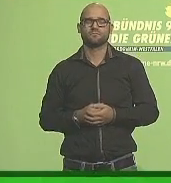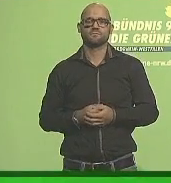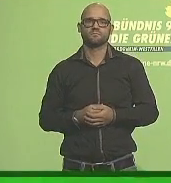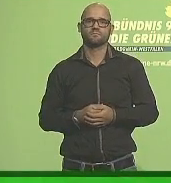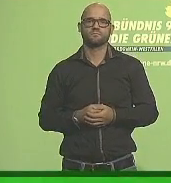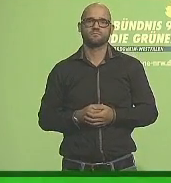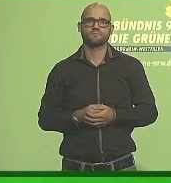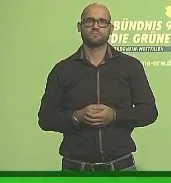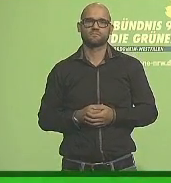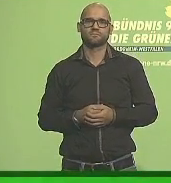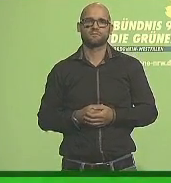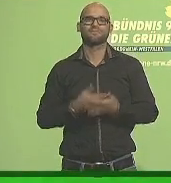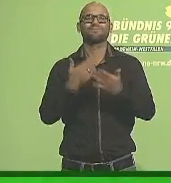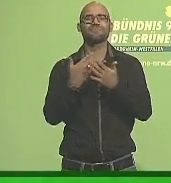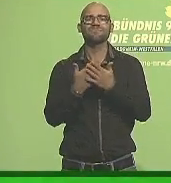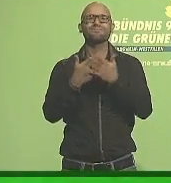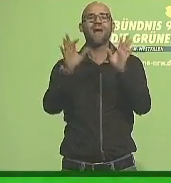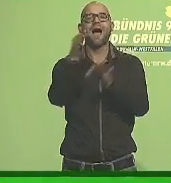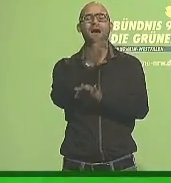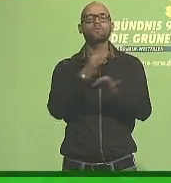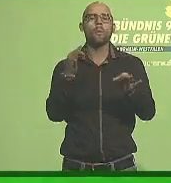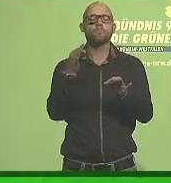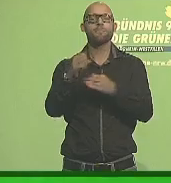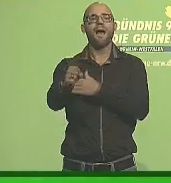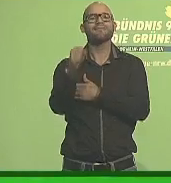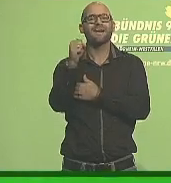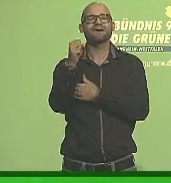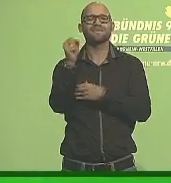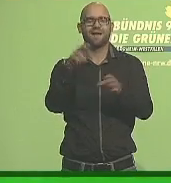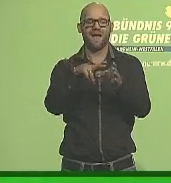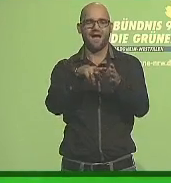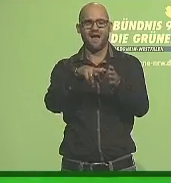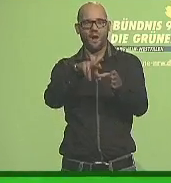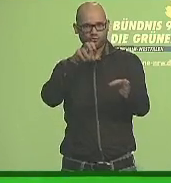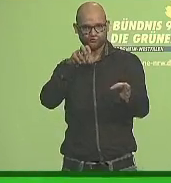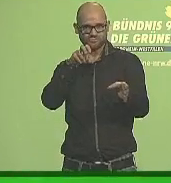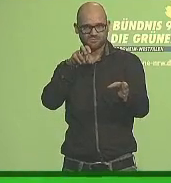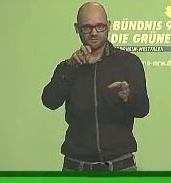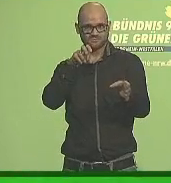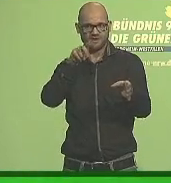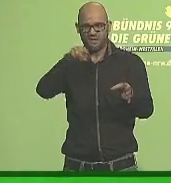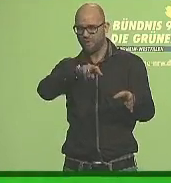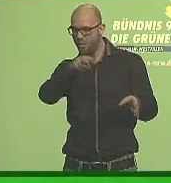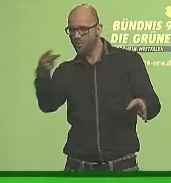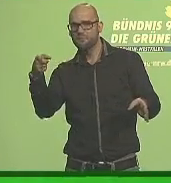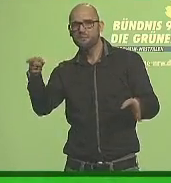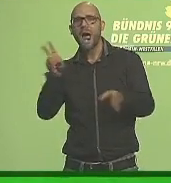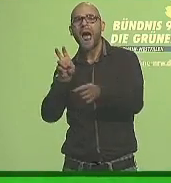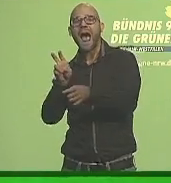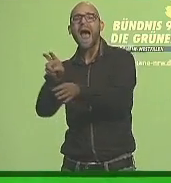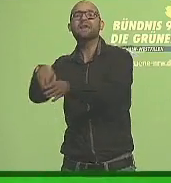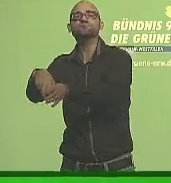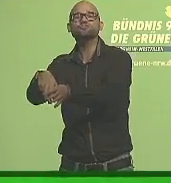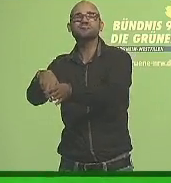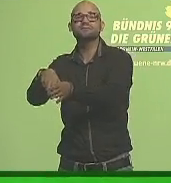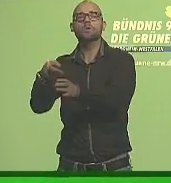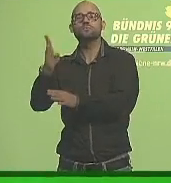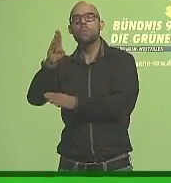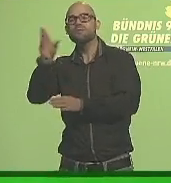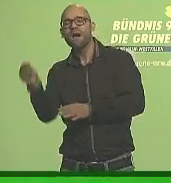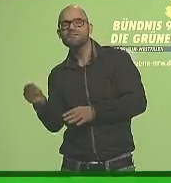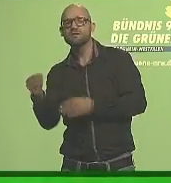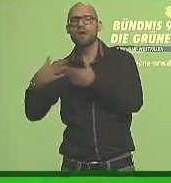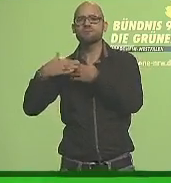Der Ausstieg aus der Atomenergie darf nicht zu einem Einstieg in die Atomenergie im Nahen Osten und Nordafrika